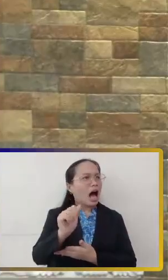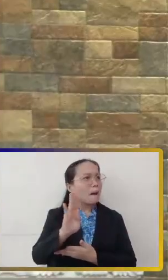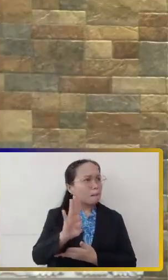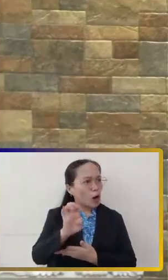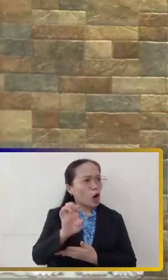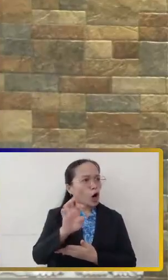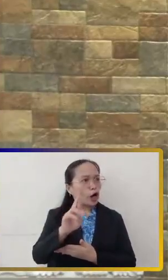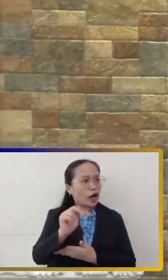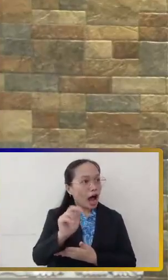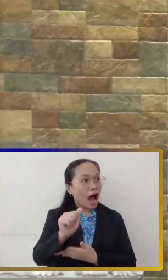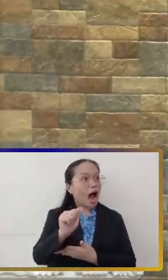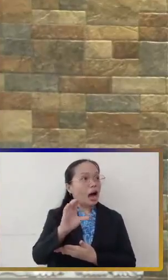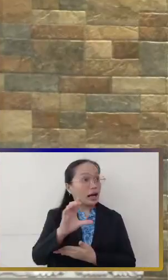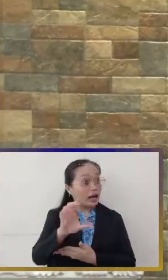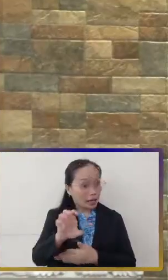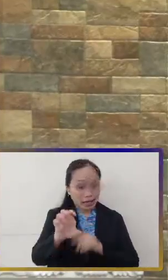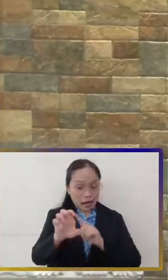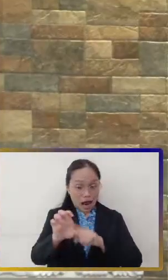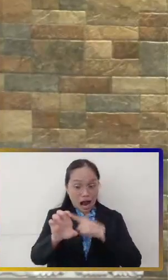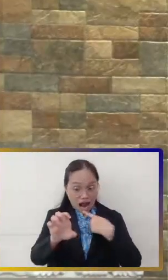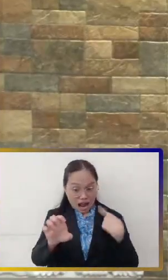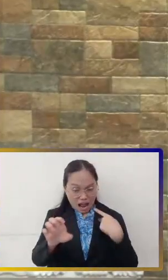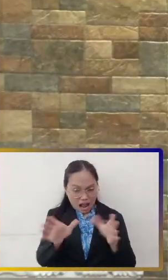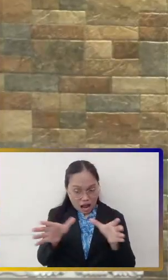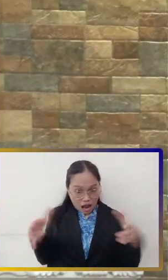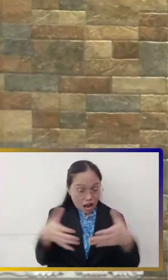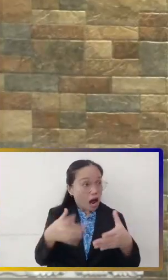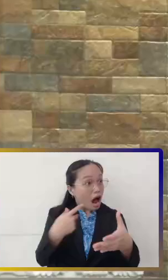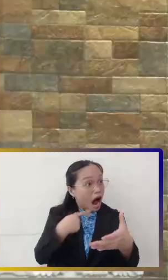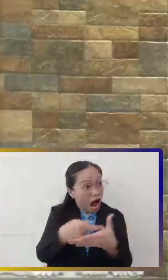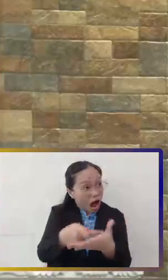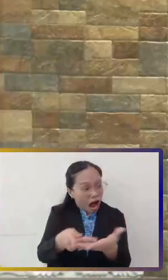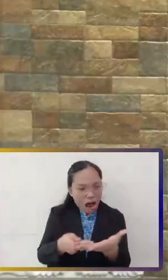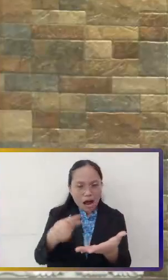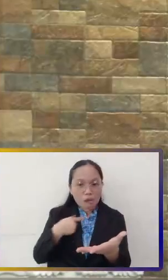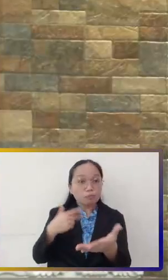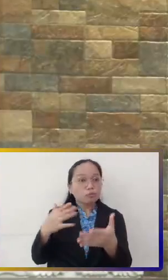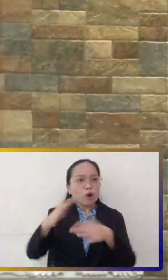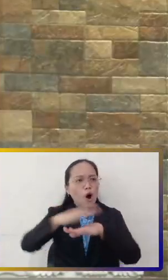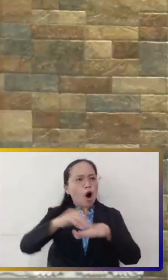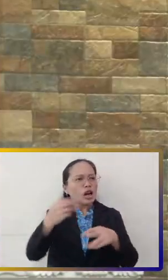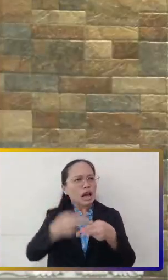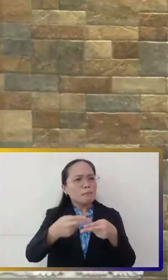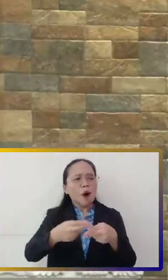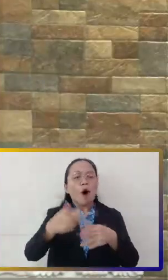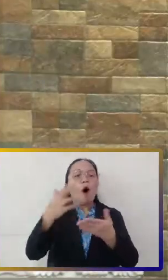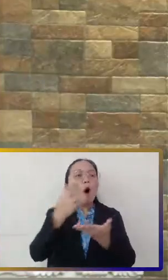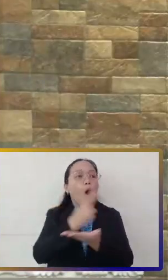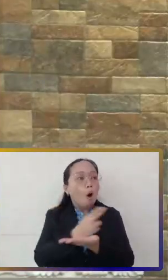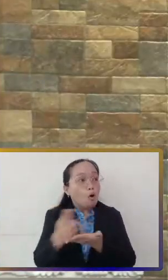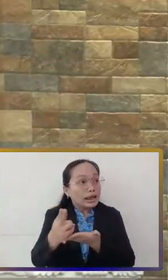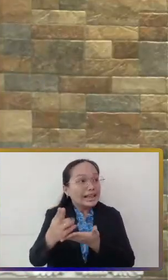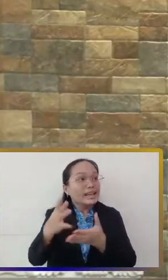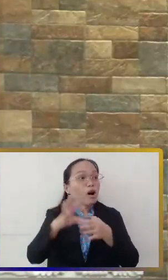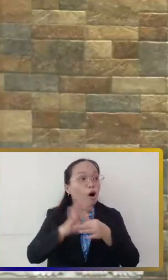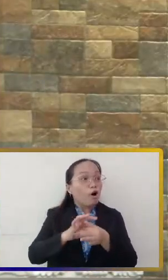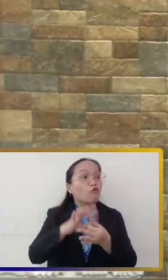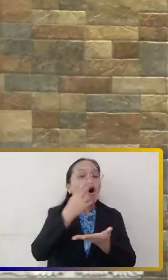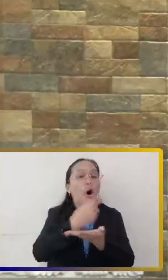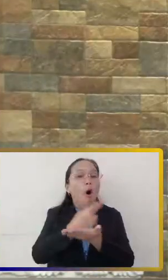Holies, okay? Na nandoon po yan nilalagay, mga kapatid. Okay? Now, the tabernacle has two